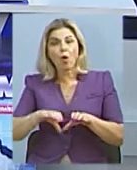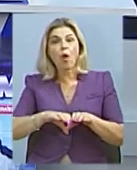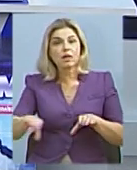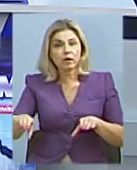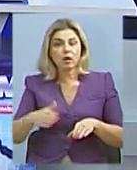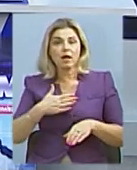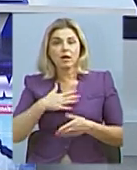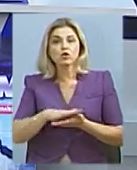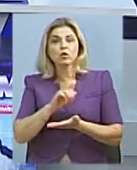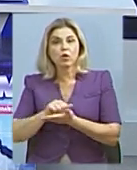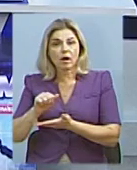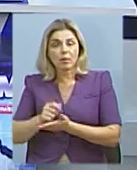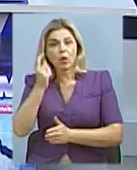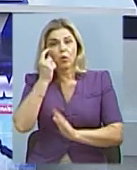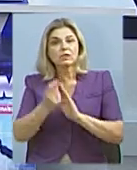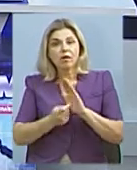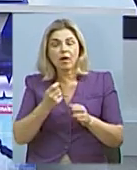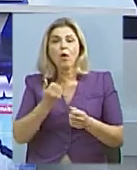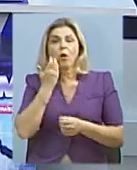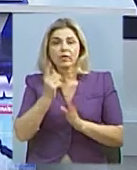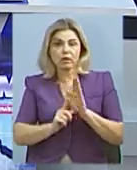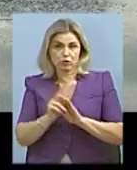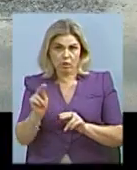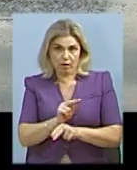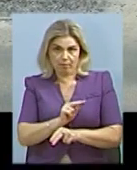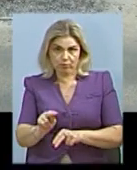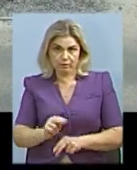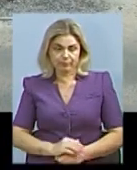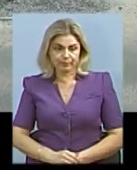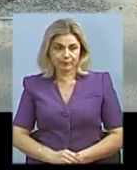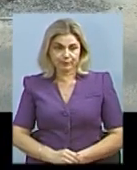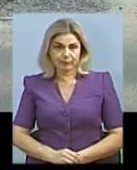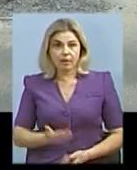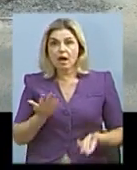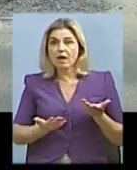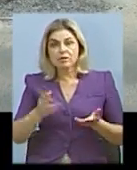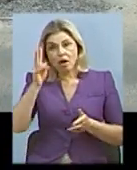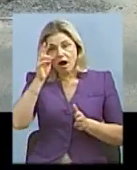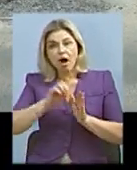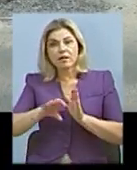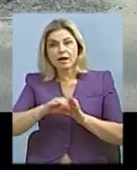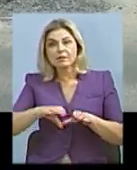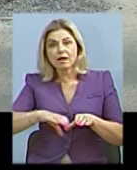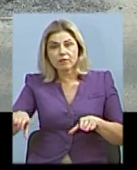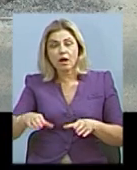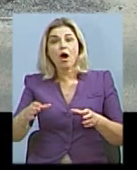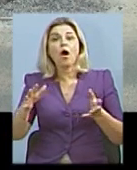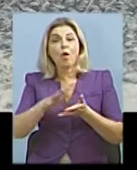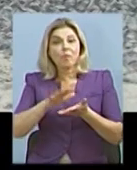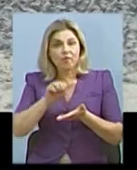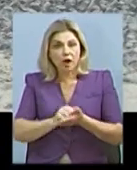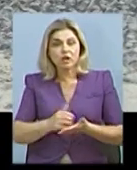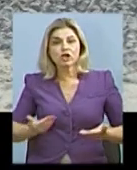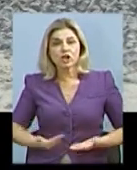кореспонденти дізнавалися, коли почнуться ремонтні роботи. Якщо каналізаційний колектор обвалиться, то жителі двох